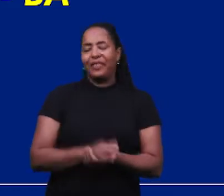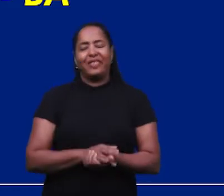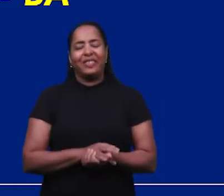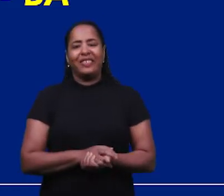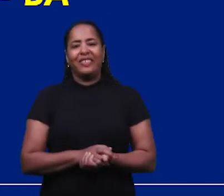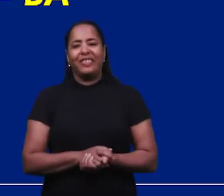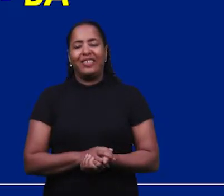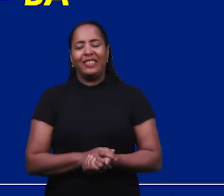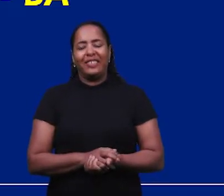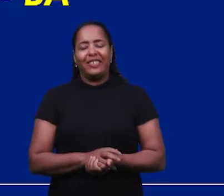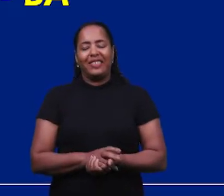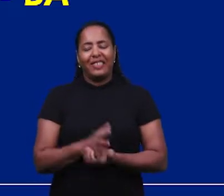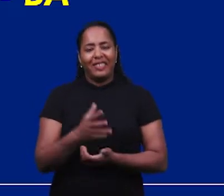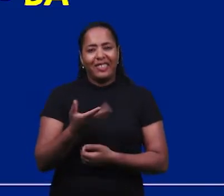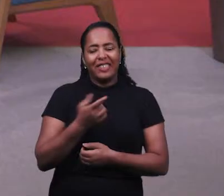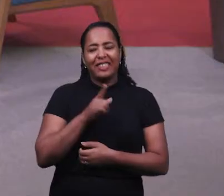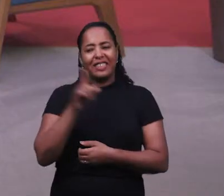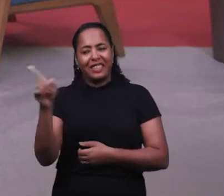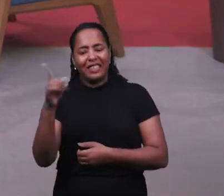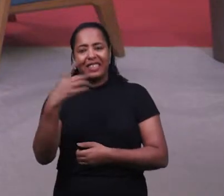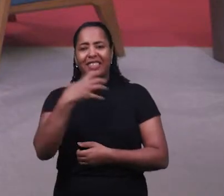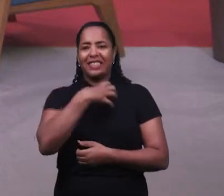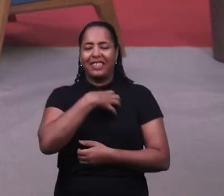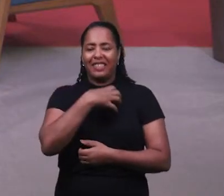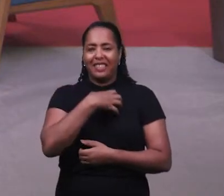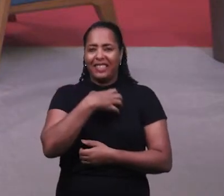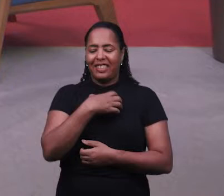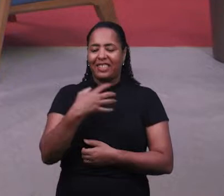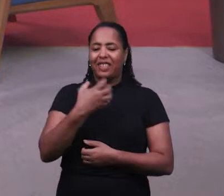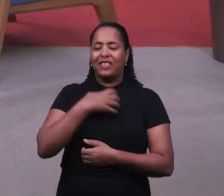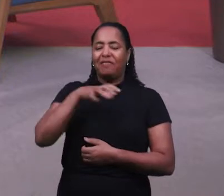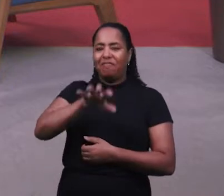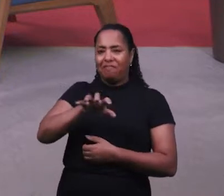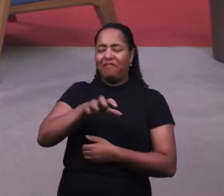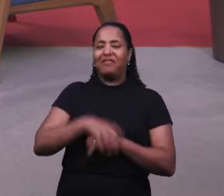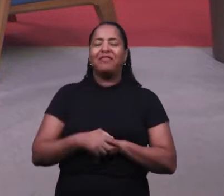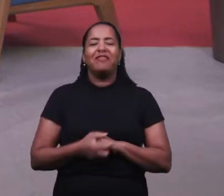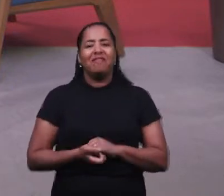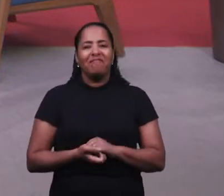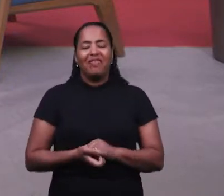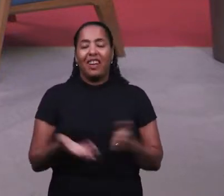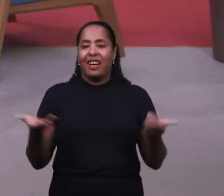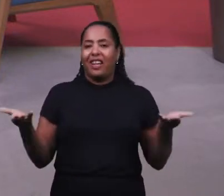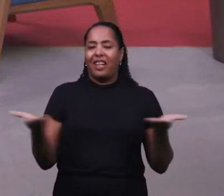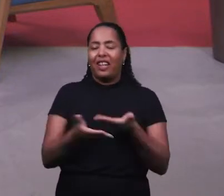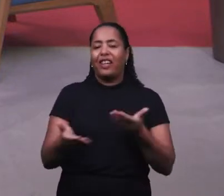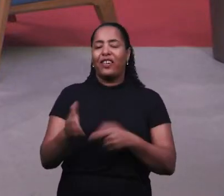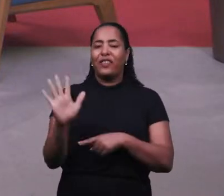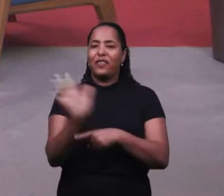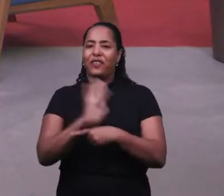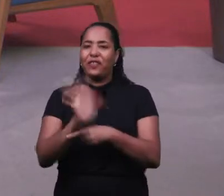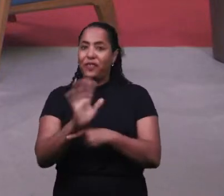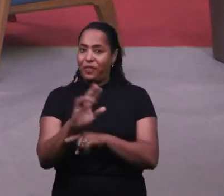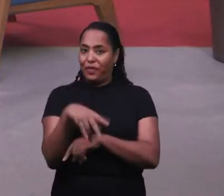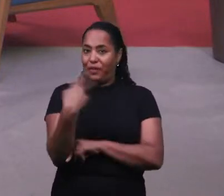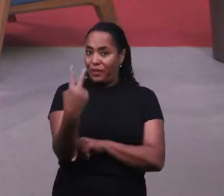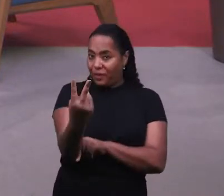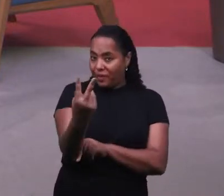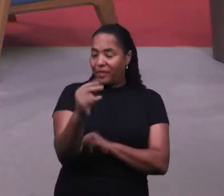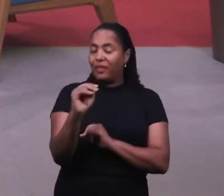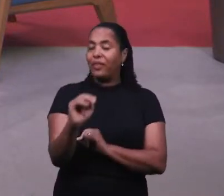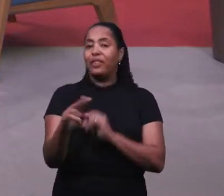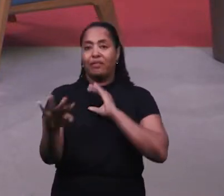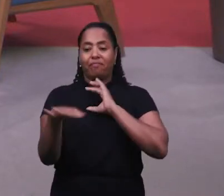Ribeiro, do Salvador, dans l'état de Bahia. Maintenant, nous allons passer deux vidéos qui nous ont été envoyées de la